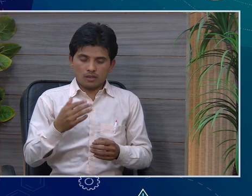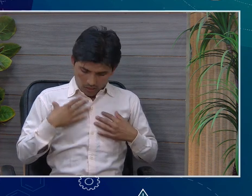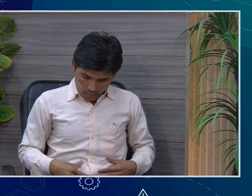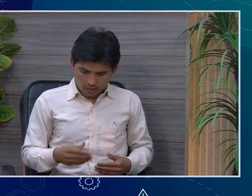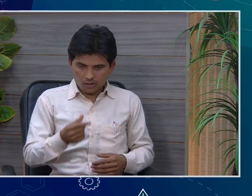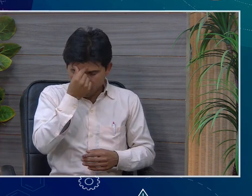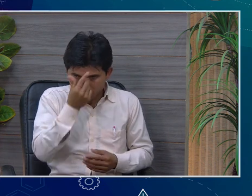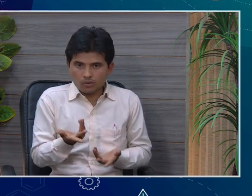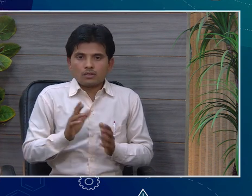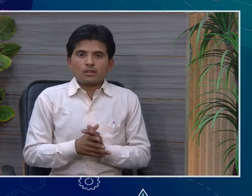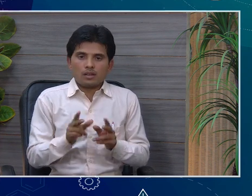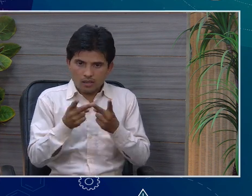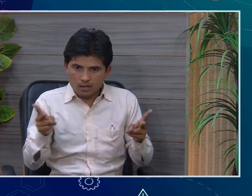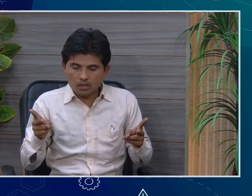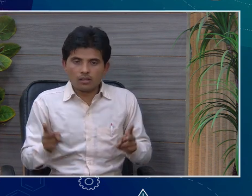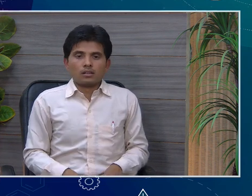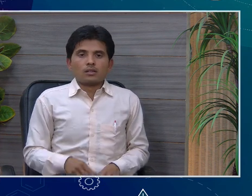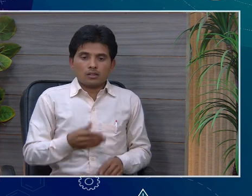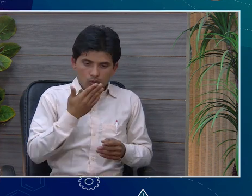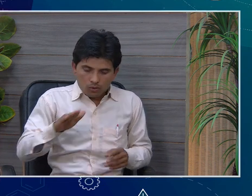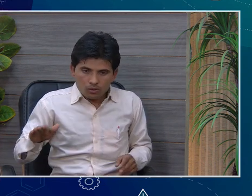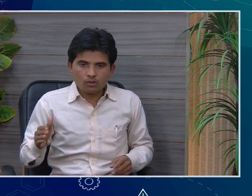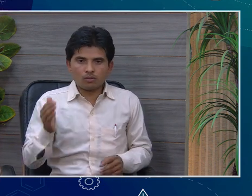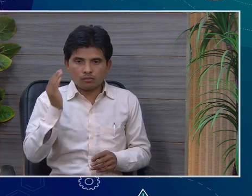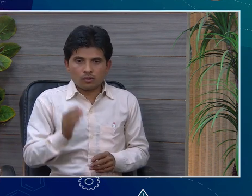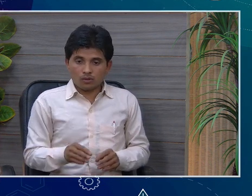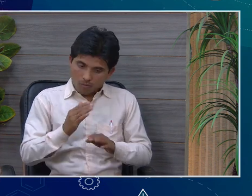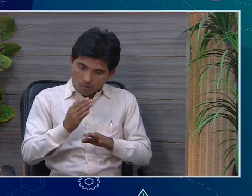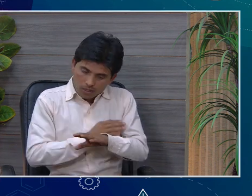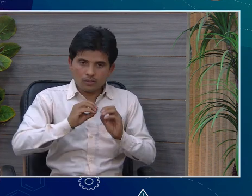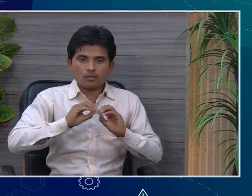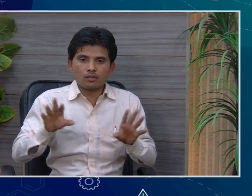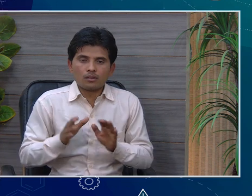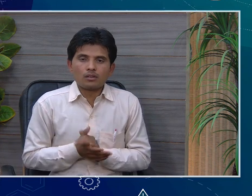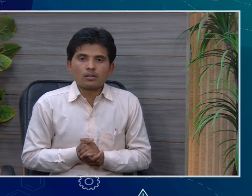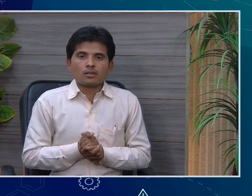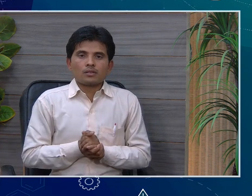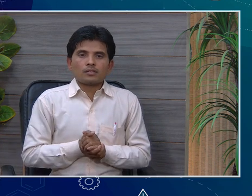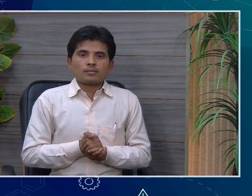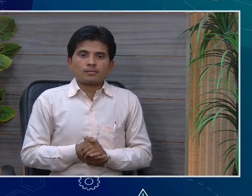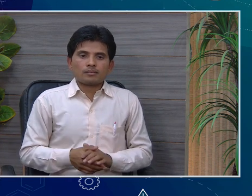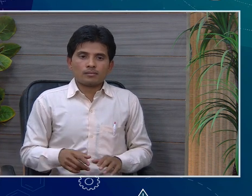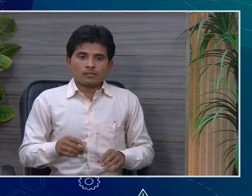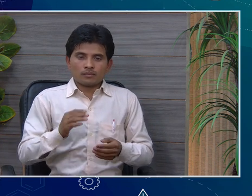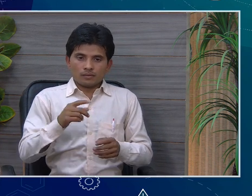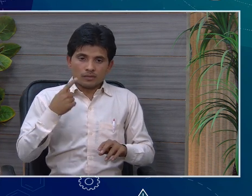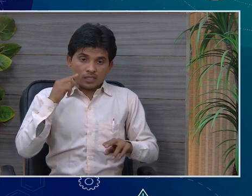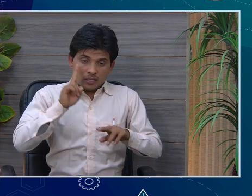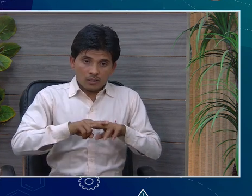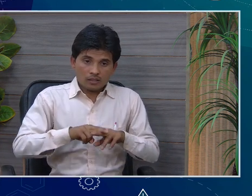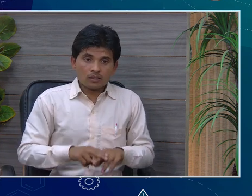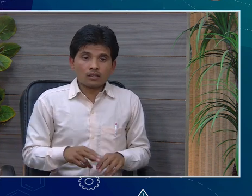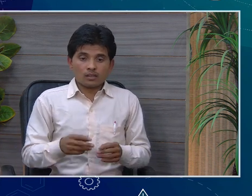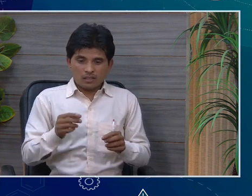कुछ मारुति में बनाते हैं तो बच्चों को मालूम चलता है कि इस समय टेस्ट ट्यूब उसके पास फोल्ड किया है उसने और उसमें फिर जब हमें